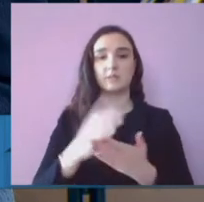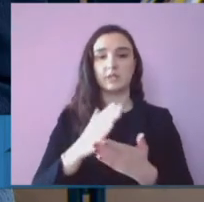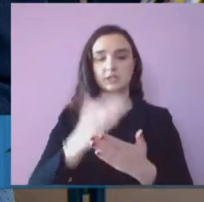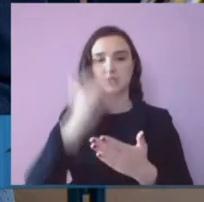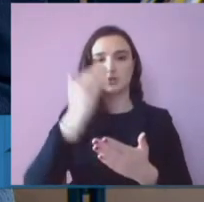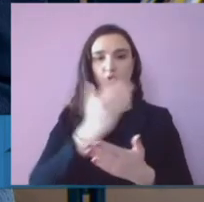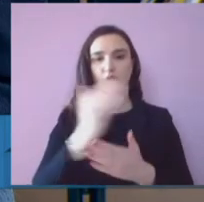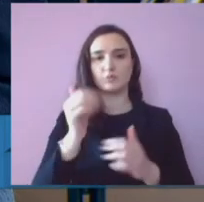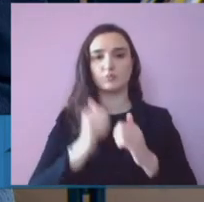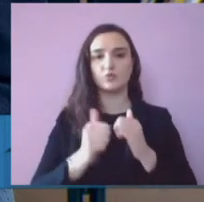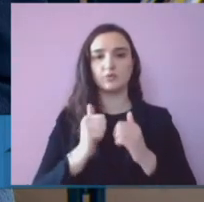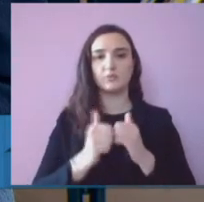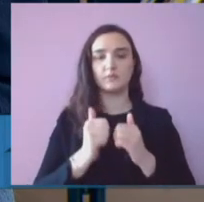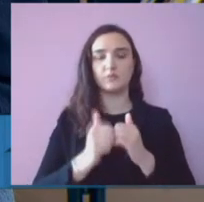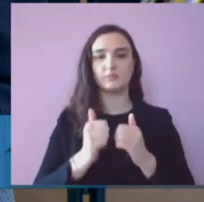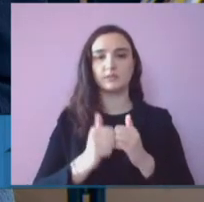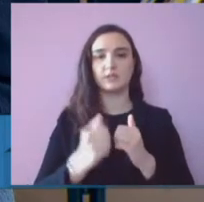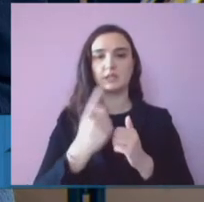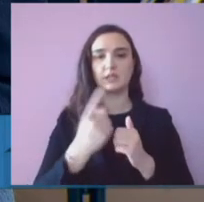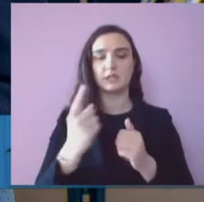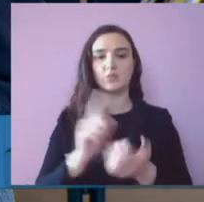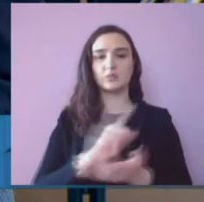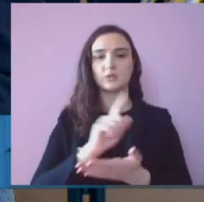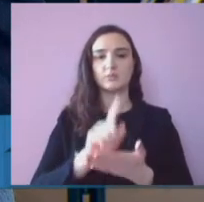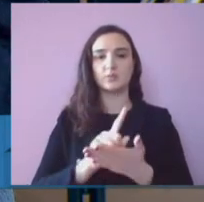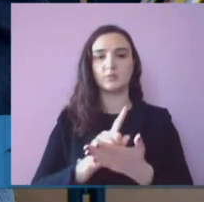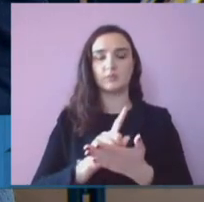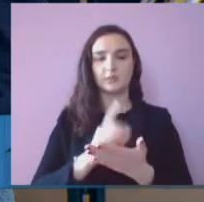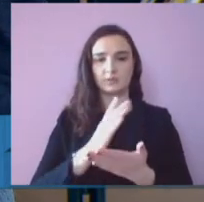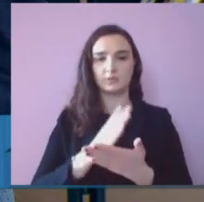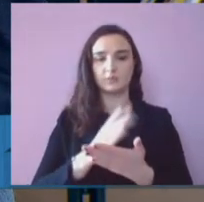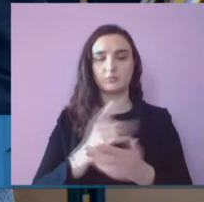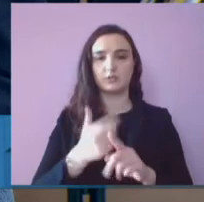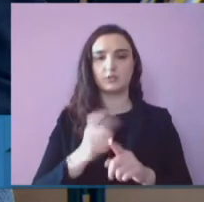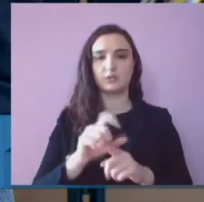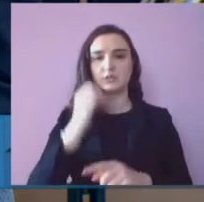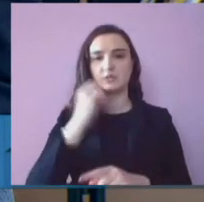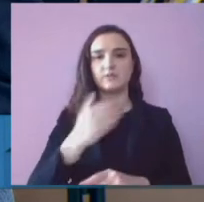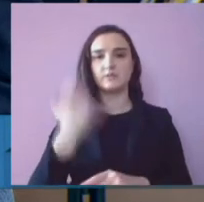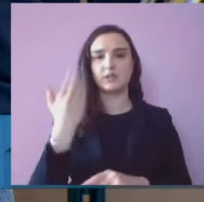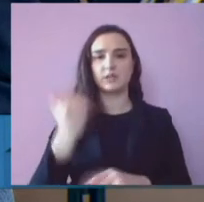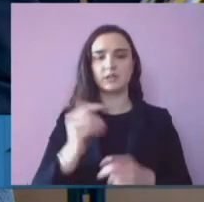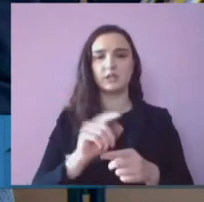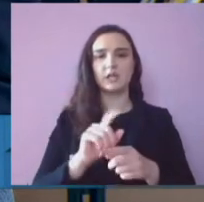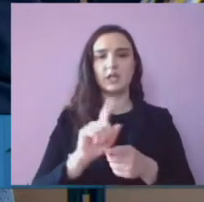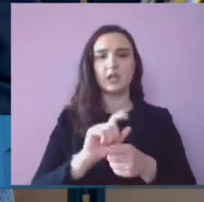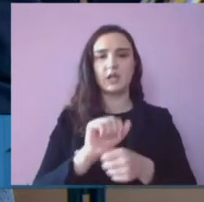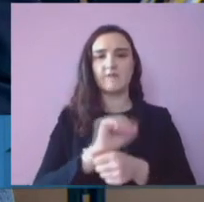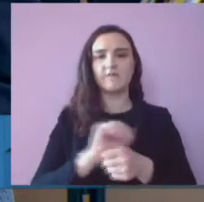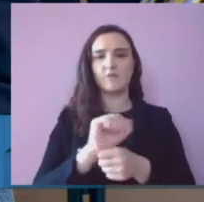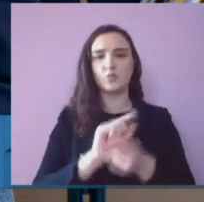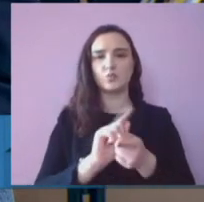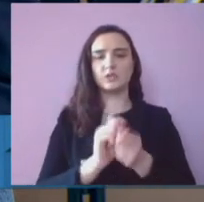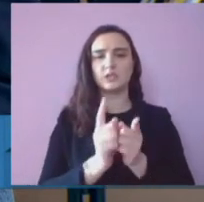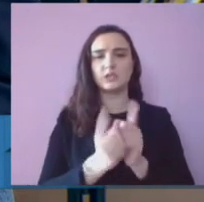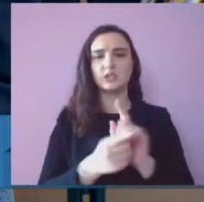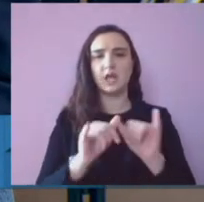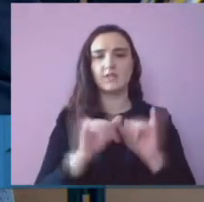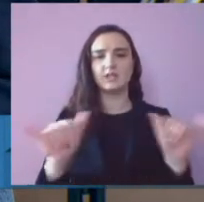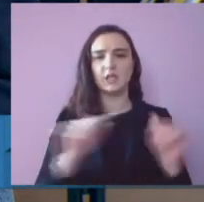მუდმიობის ერთ-ერთი აუცილებელი პირობა გახლავთ, ეს ძალიან ძველი ევოლუციური ფენომენია, ეს გახლავთ იერარქიული